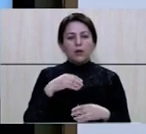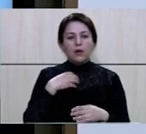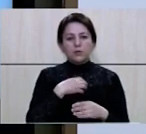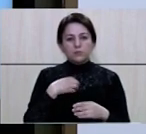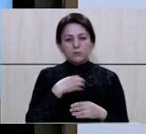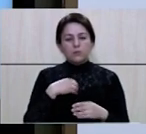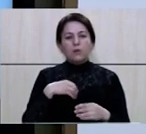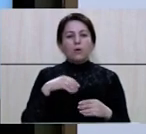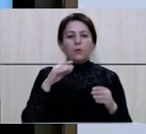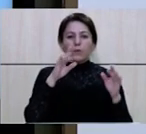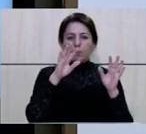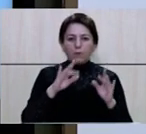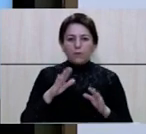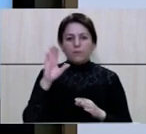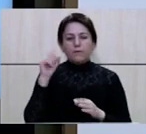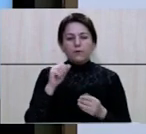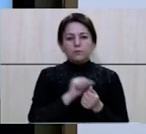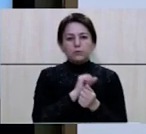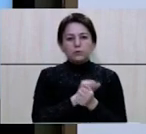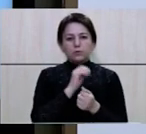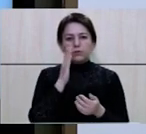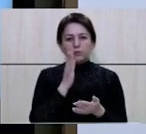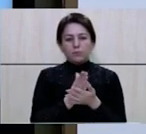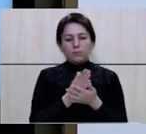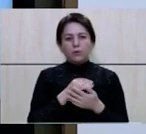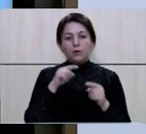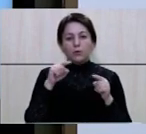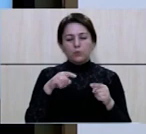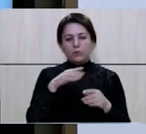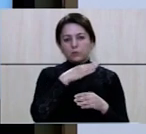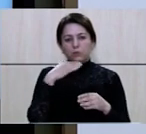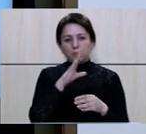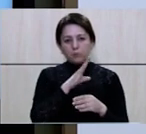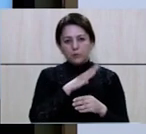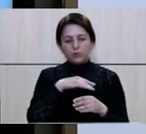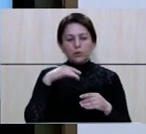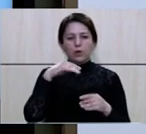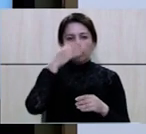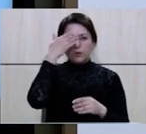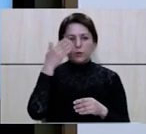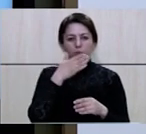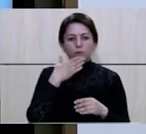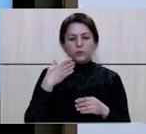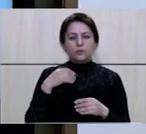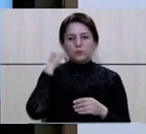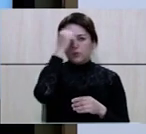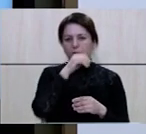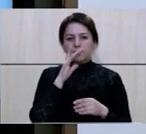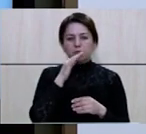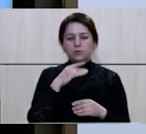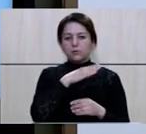asosan qor va muzliklardan to'yinadi. Qor va muzliklardan to'yinishi yoz faslida to'lib oqishiga sabab